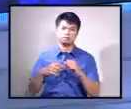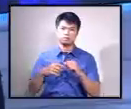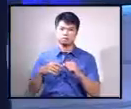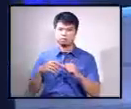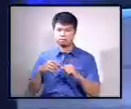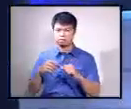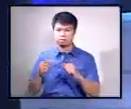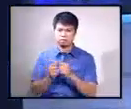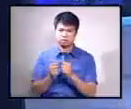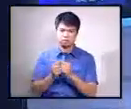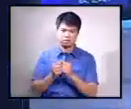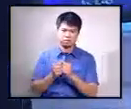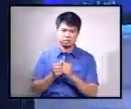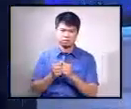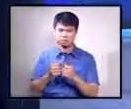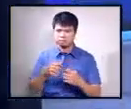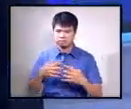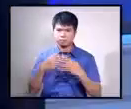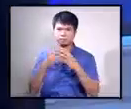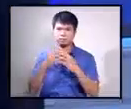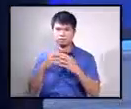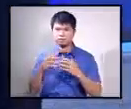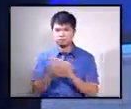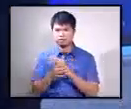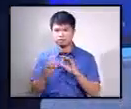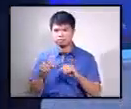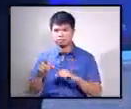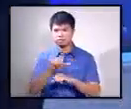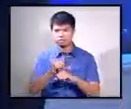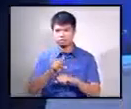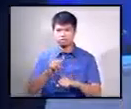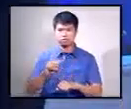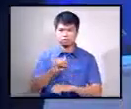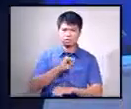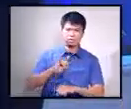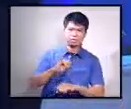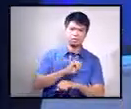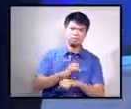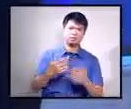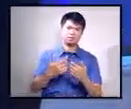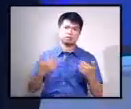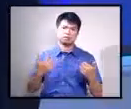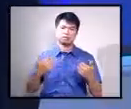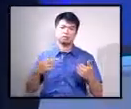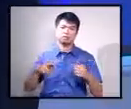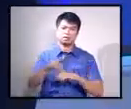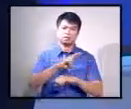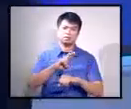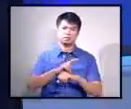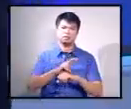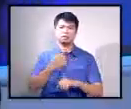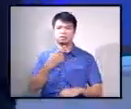ang 40 tao, tinatag ni Kloma ang tinawag niyang Freedom Land sa Spratly Islands, parang ang isang hiwalay na republika. Ito